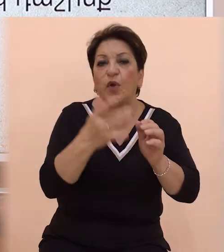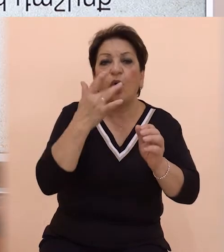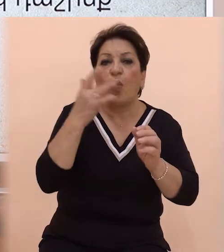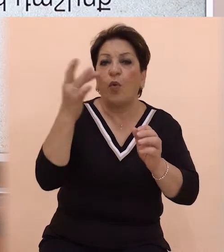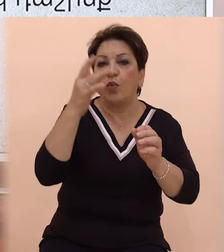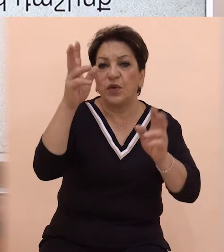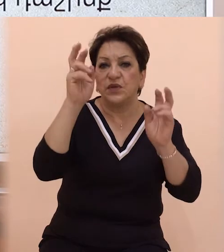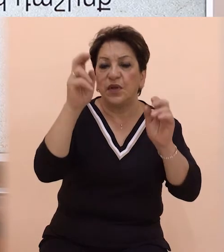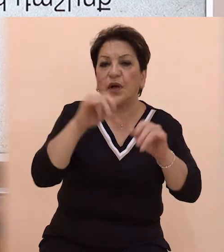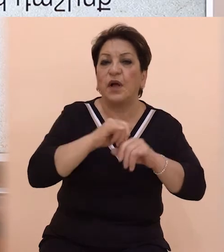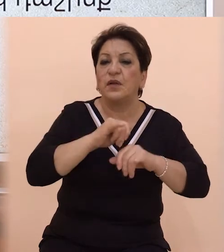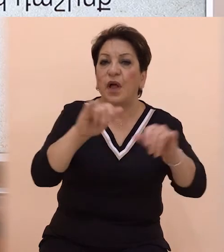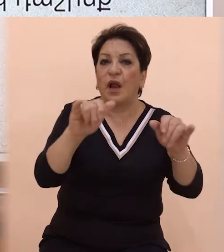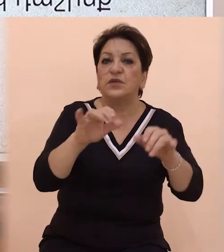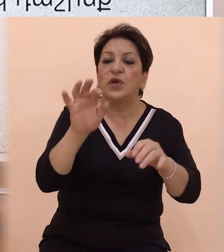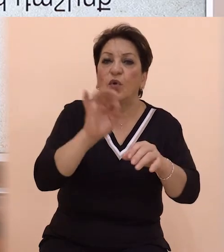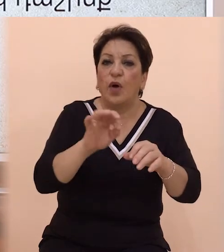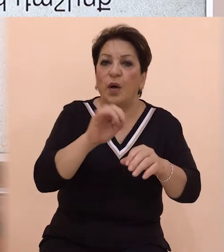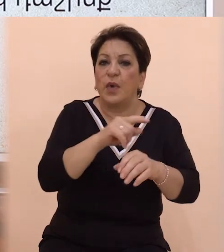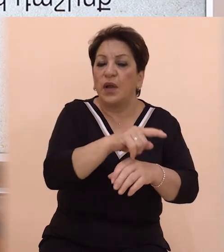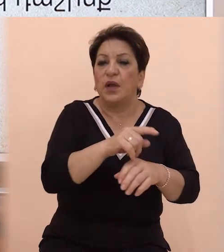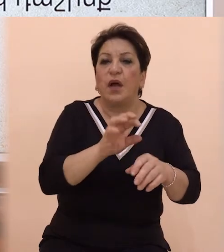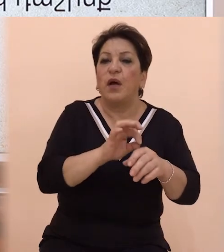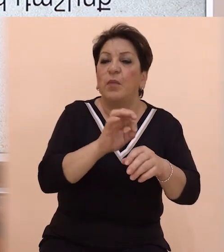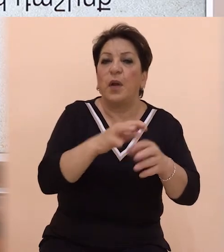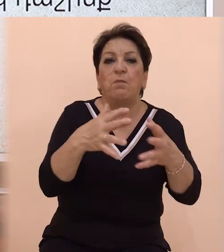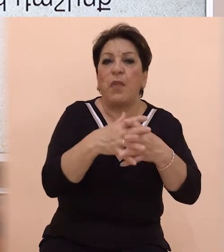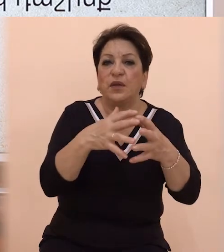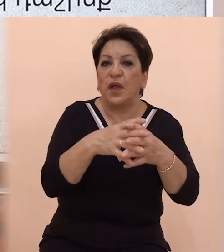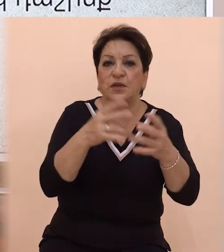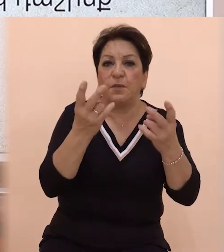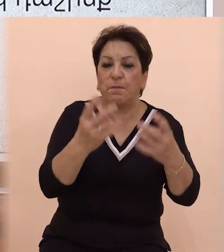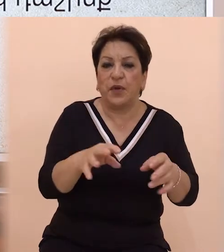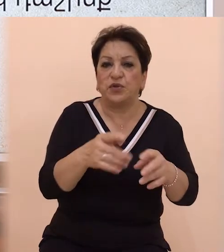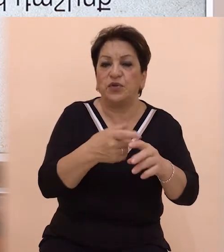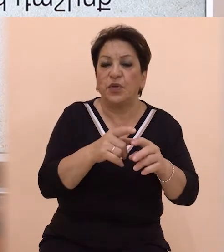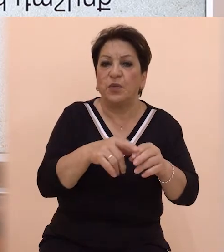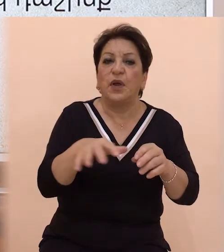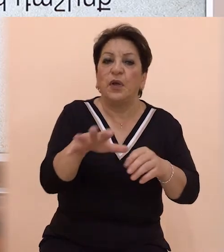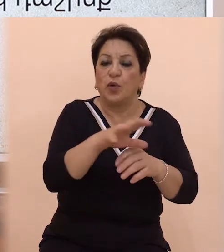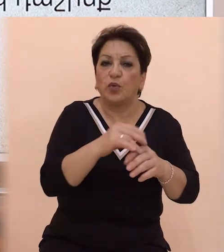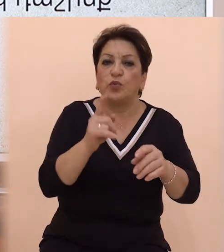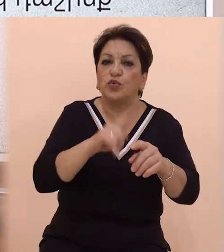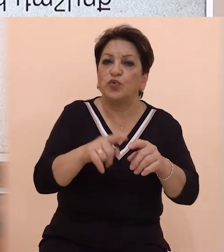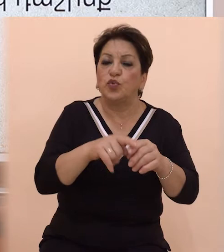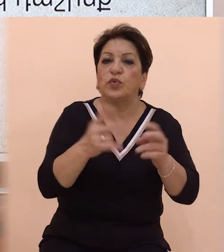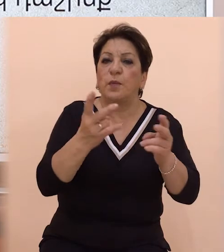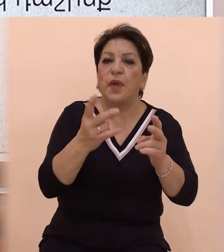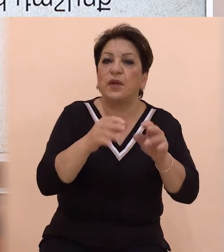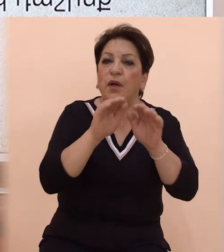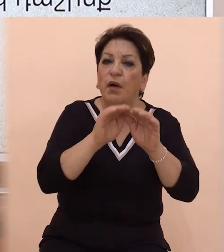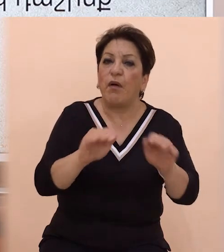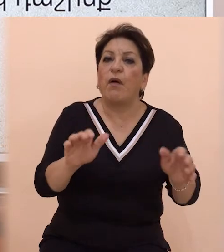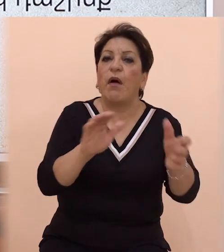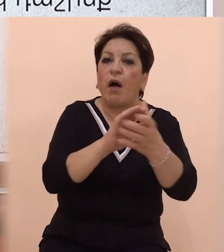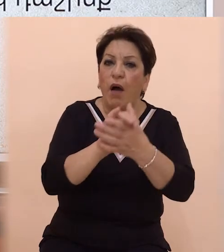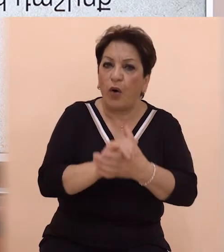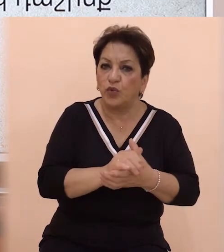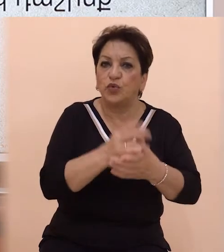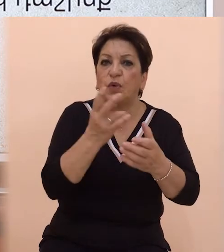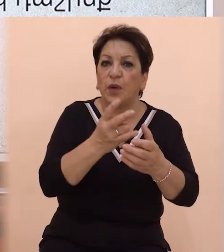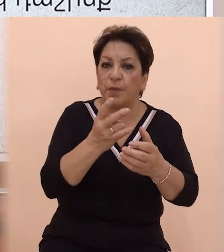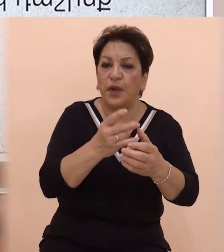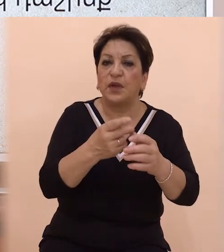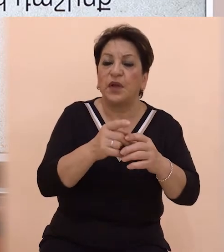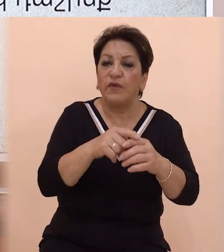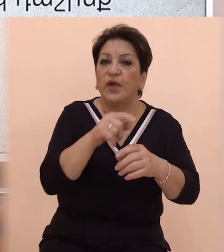գաղափարները տարածելու համար իրեն ձերնը տու չէ պատերազմ և երգրում անհապաղ պետք է հաստատվեր խաղաղություն։